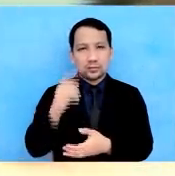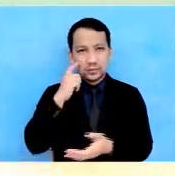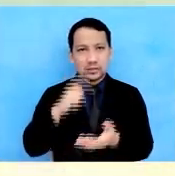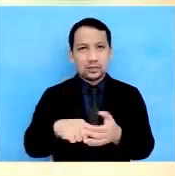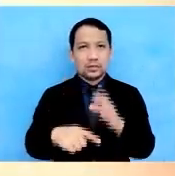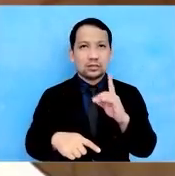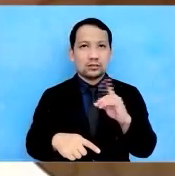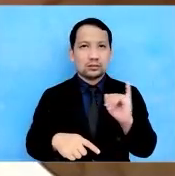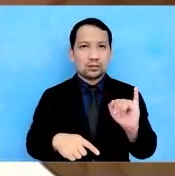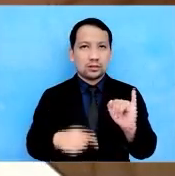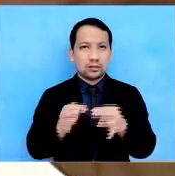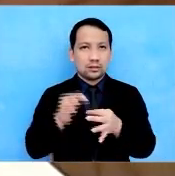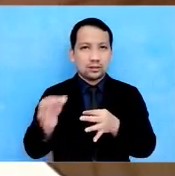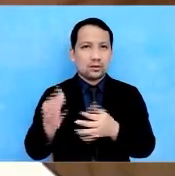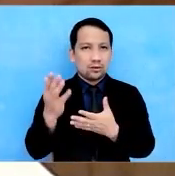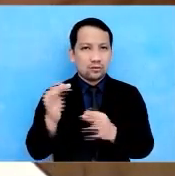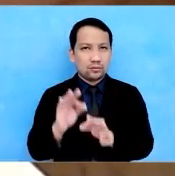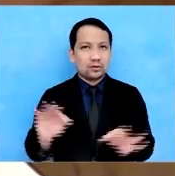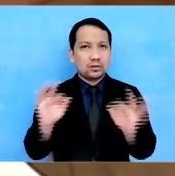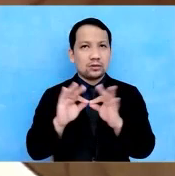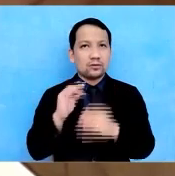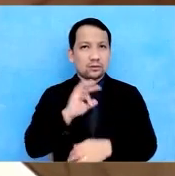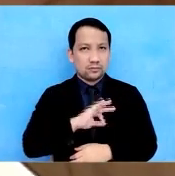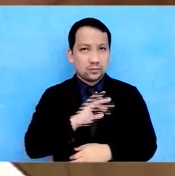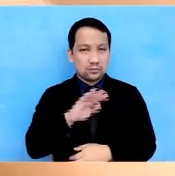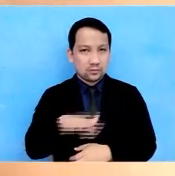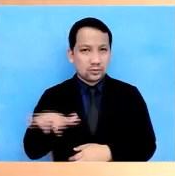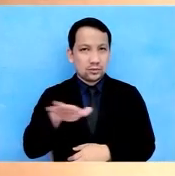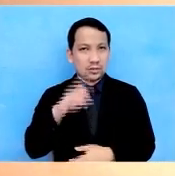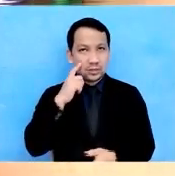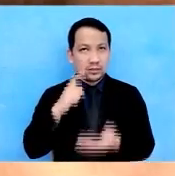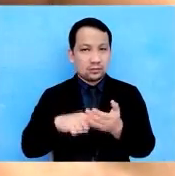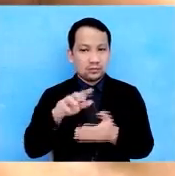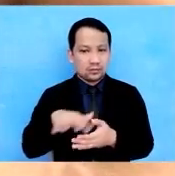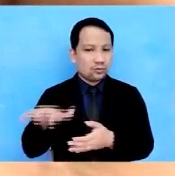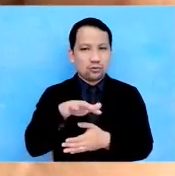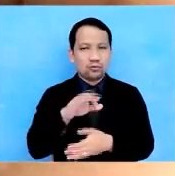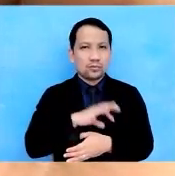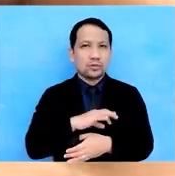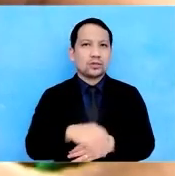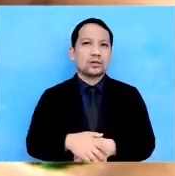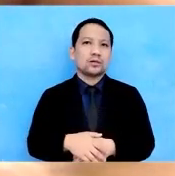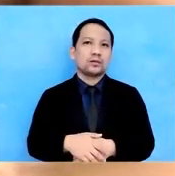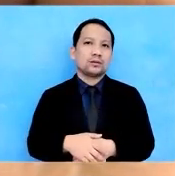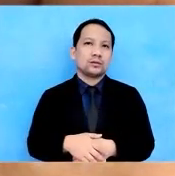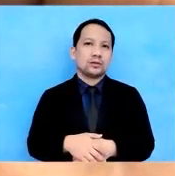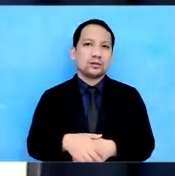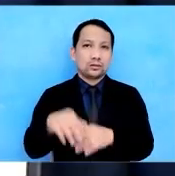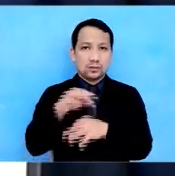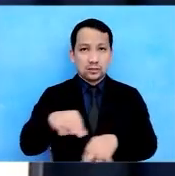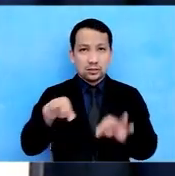Industry ang extension, lalo't malaki raw ang magiging benepisyo kung makakapagrehistro ang lahat. SIM registration is very important as we